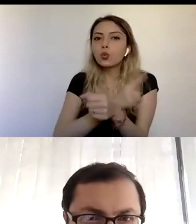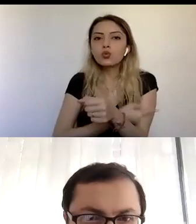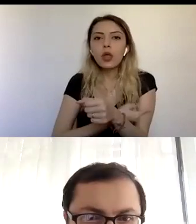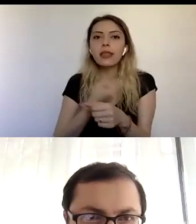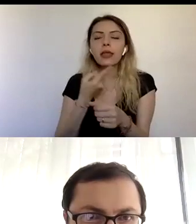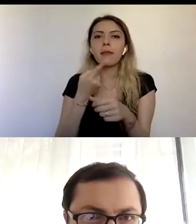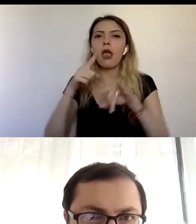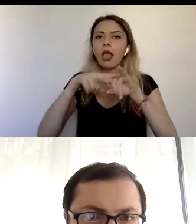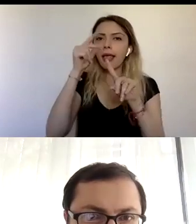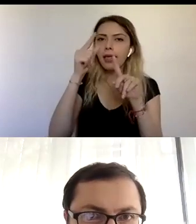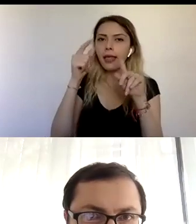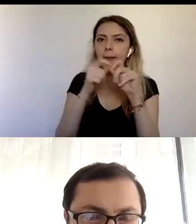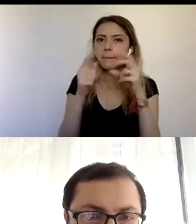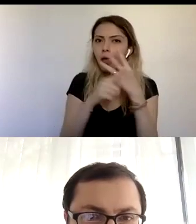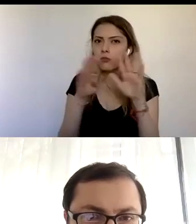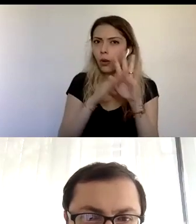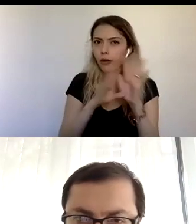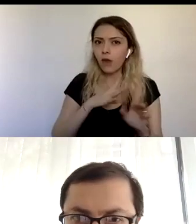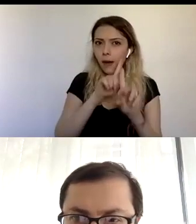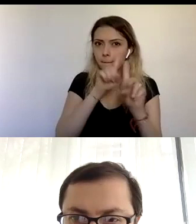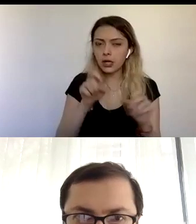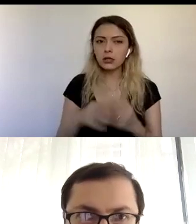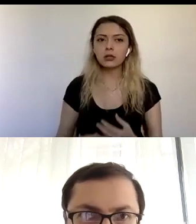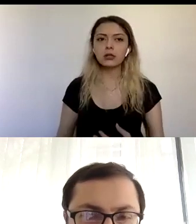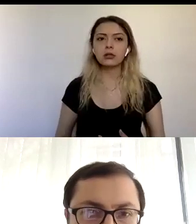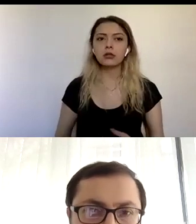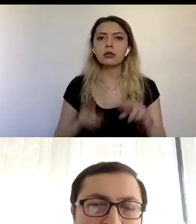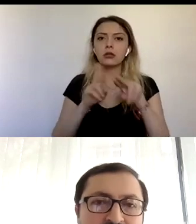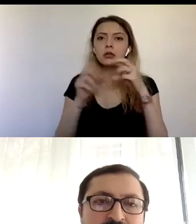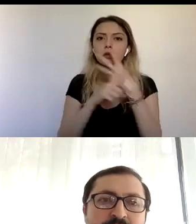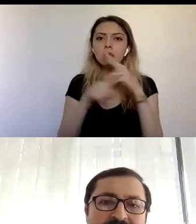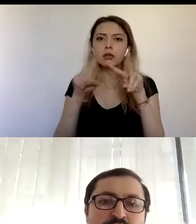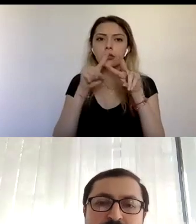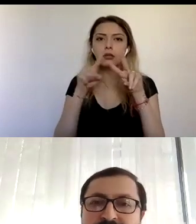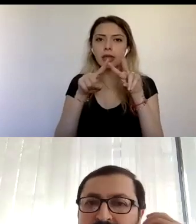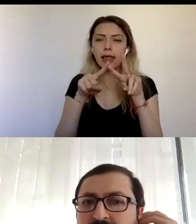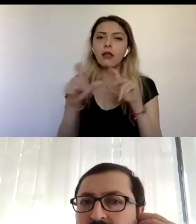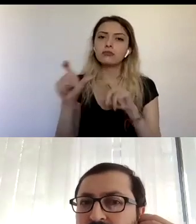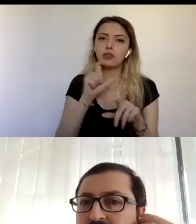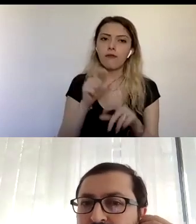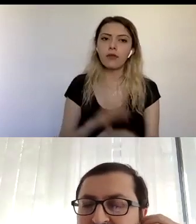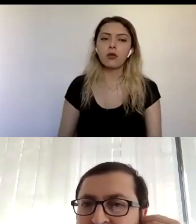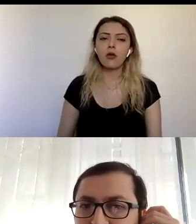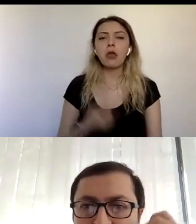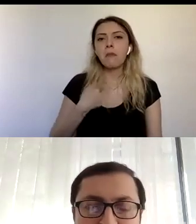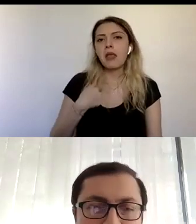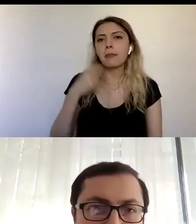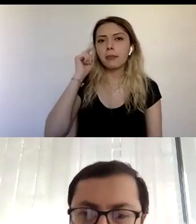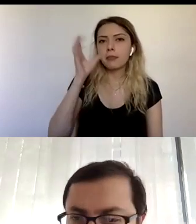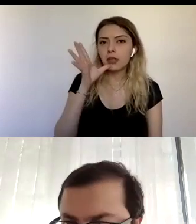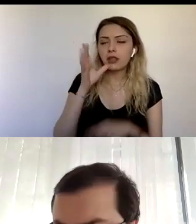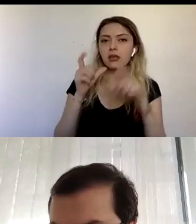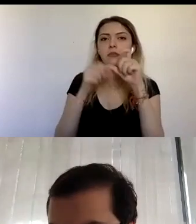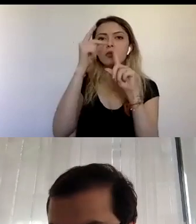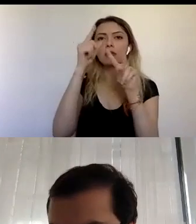Yani benim bildiğim birazcık hani sivil düşün konularda destek vermeye çalışıyor. Aslında fon veren kurumların bir kısmı hani